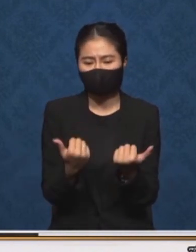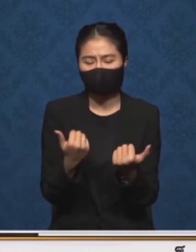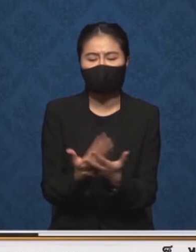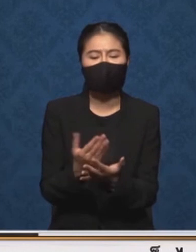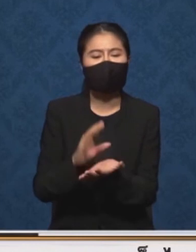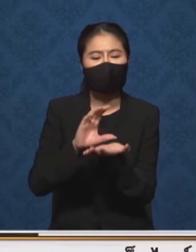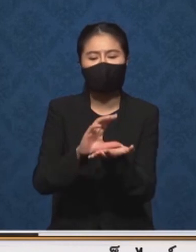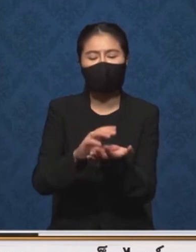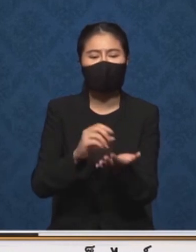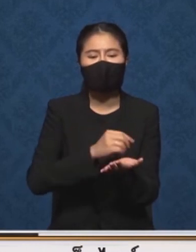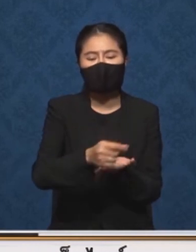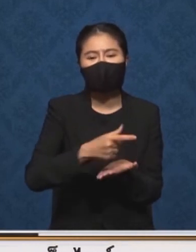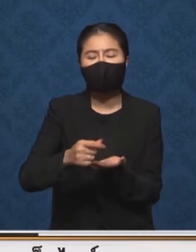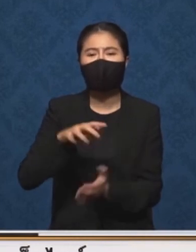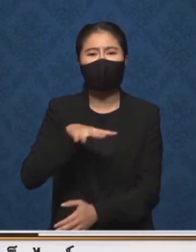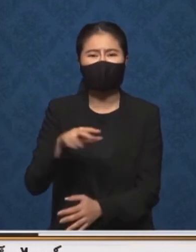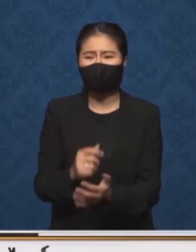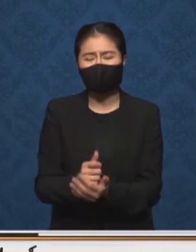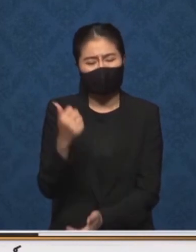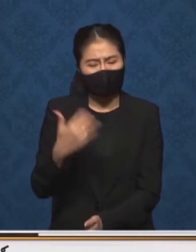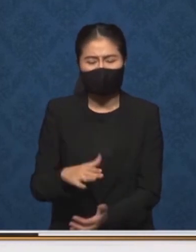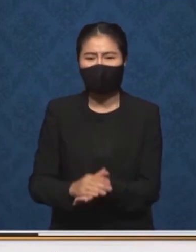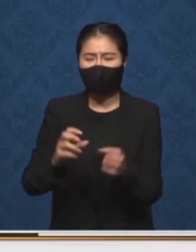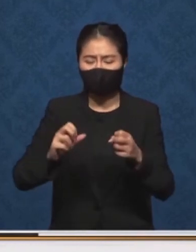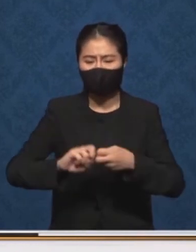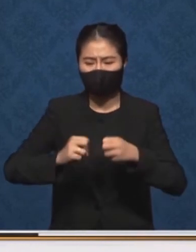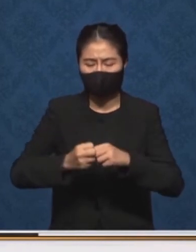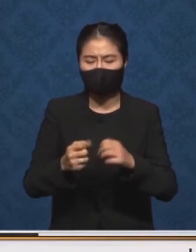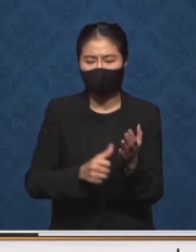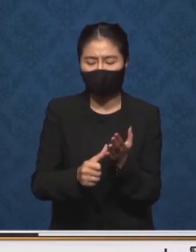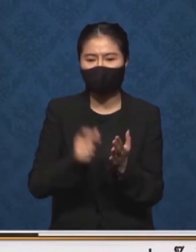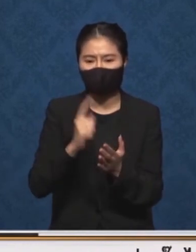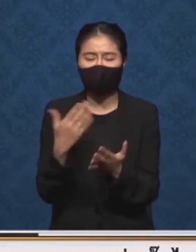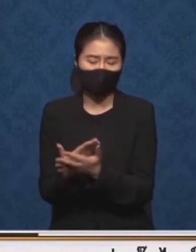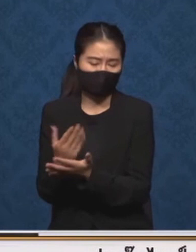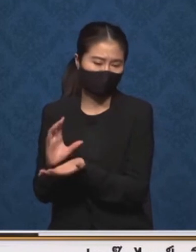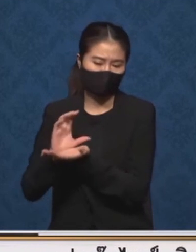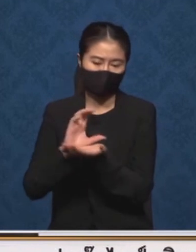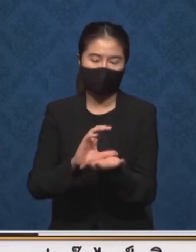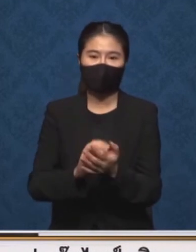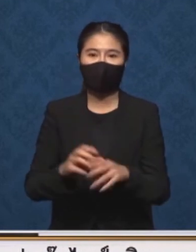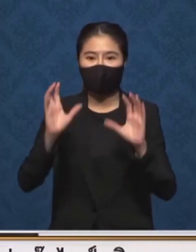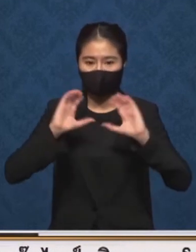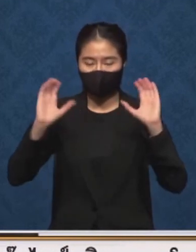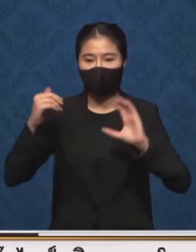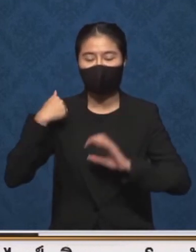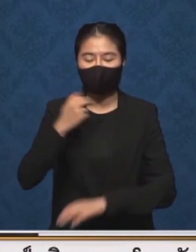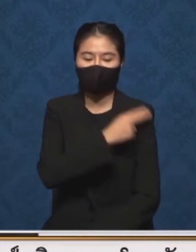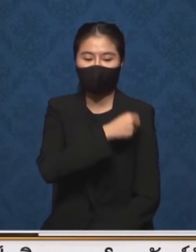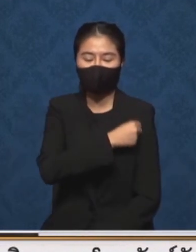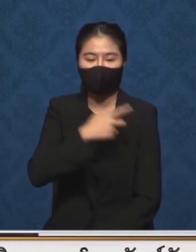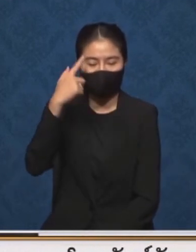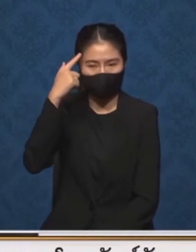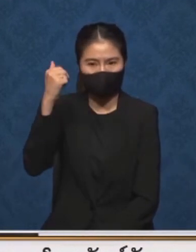แบบปกติ ผมพูดในสัภาแล้ว มนไม่ได้เวลานี้มีไหม รัฐบาลมีคนไม่มีมีหมอที่เก่งการ์ดอา